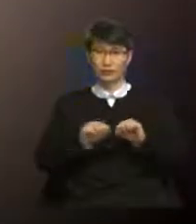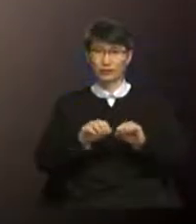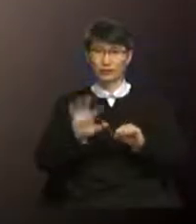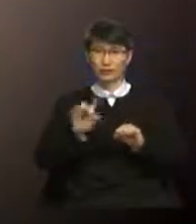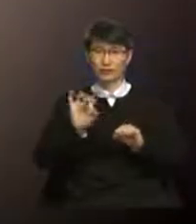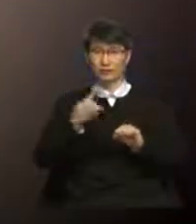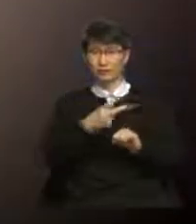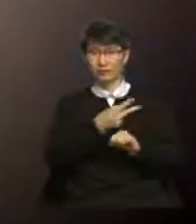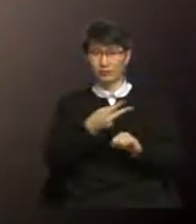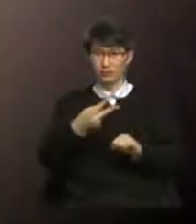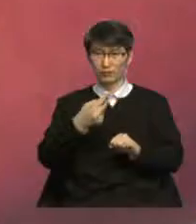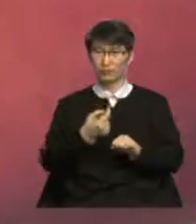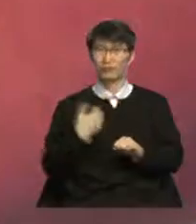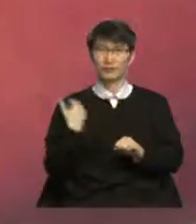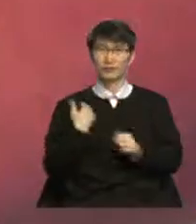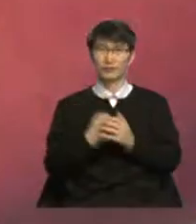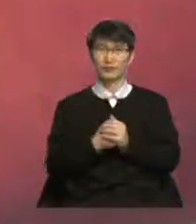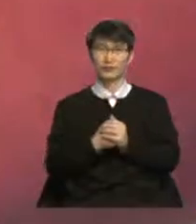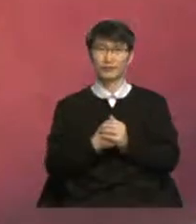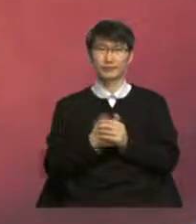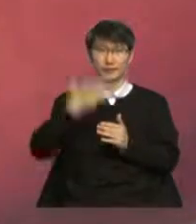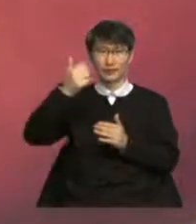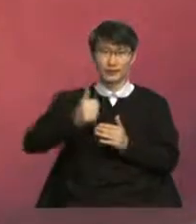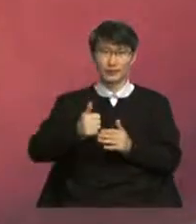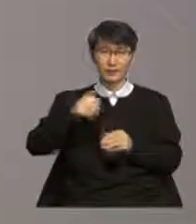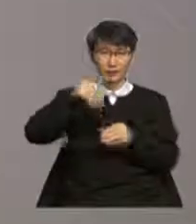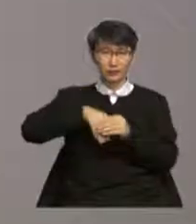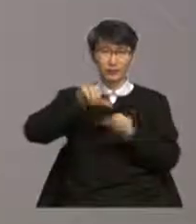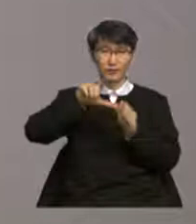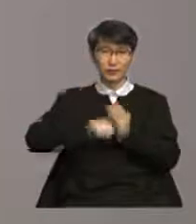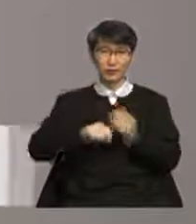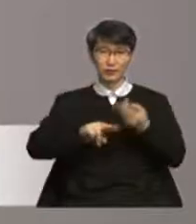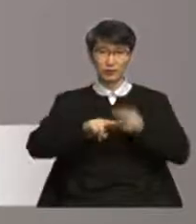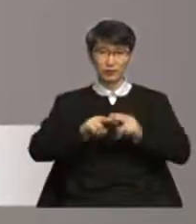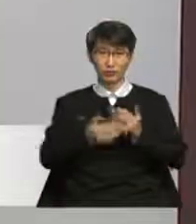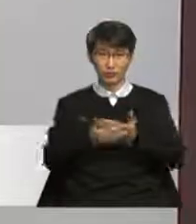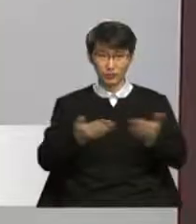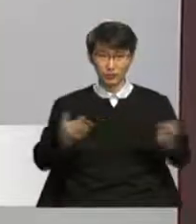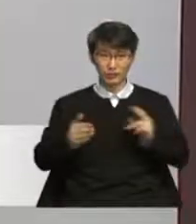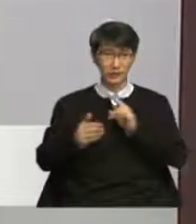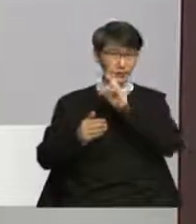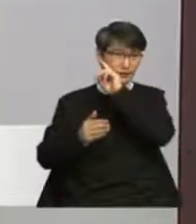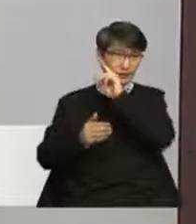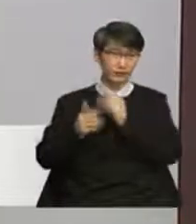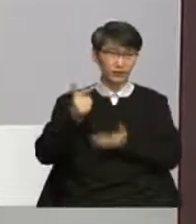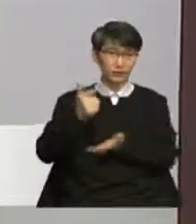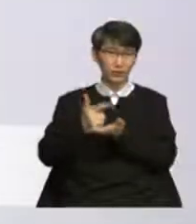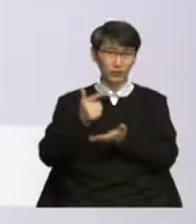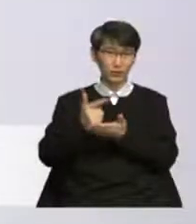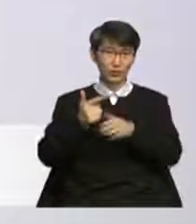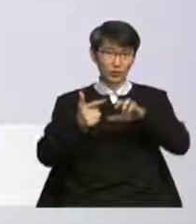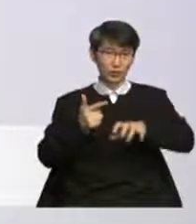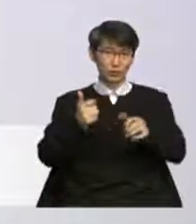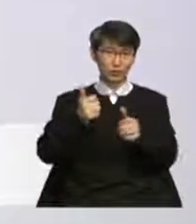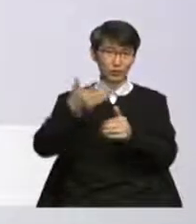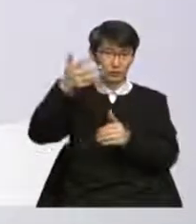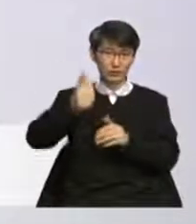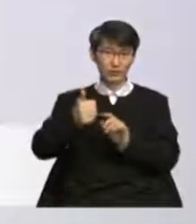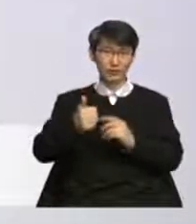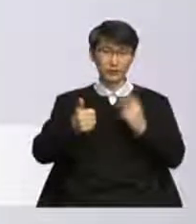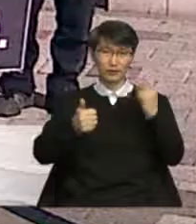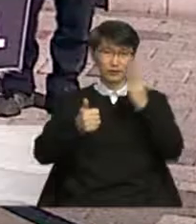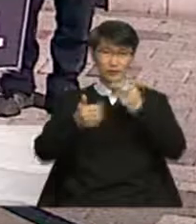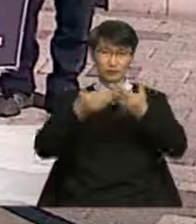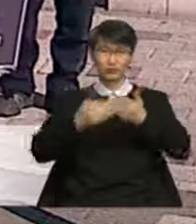몰라요 여기에 의장단 선거 당시 선물을 돌렸다는 6 을 받은 노원구 위에 변 속주 부의장은 검찰 조사를